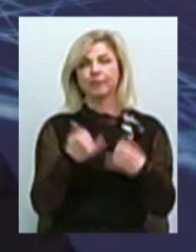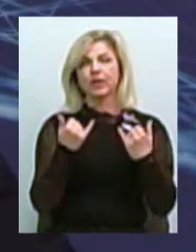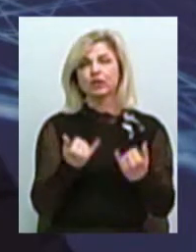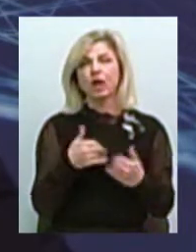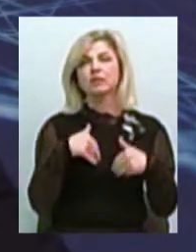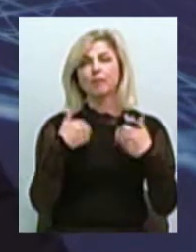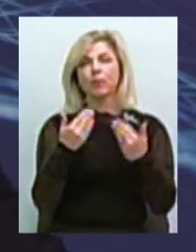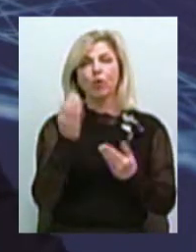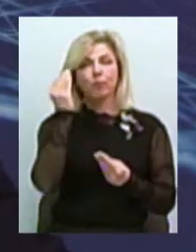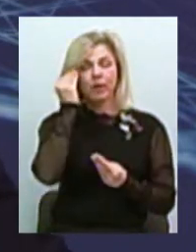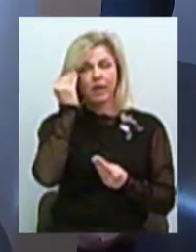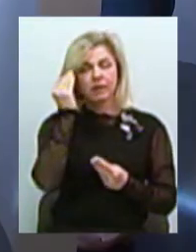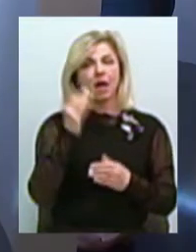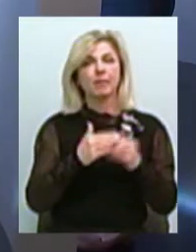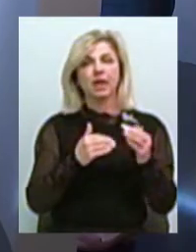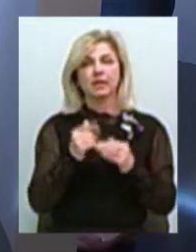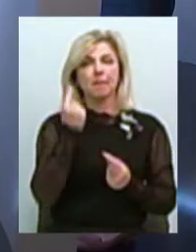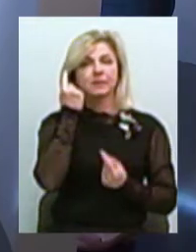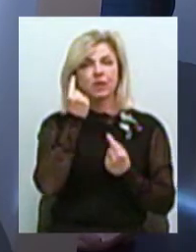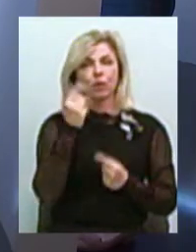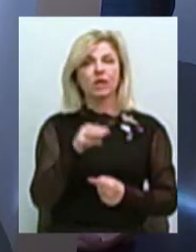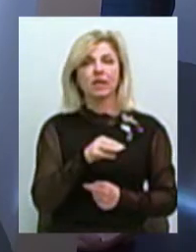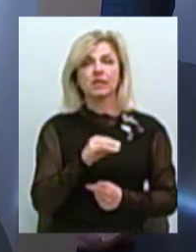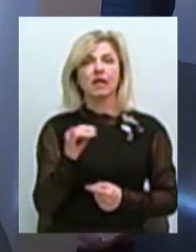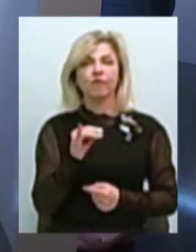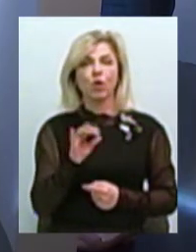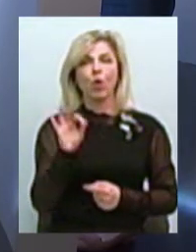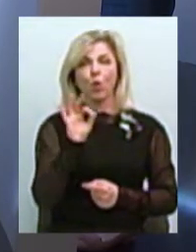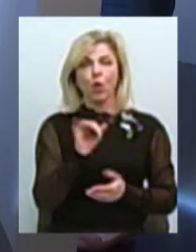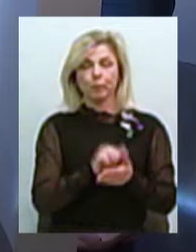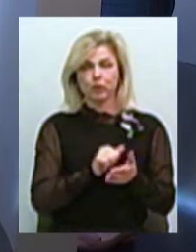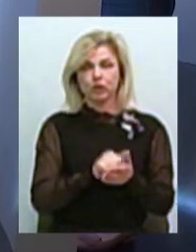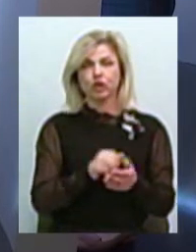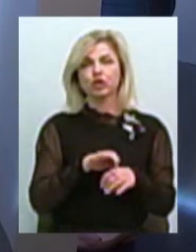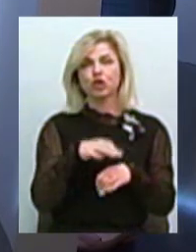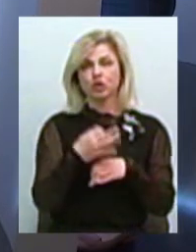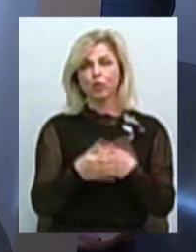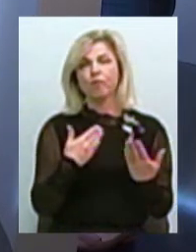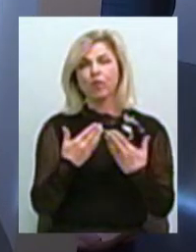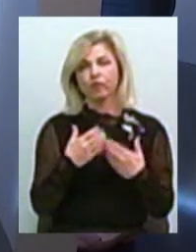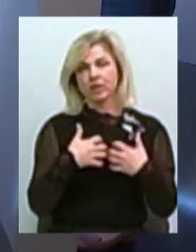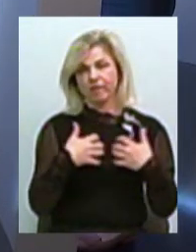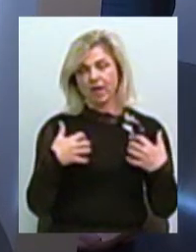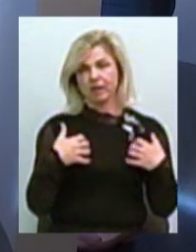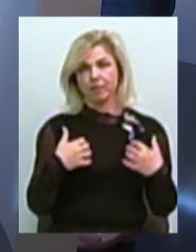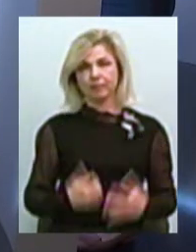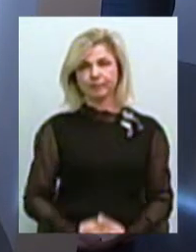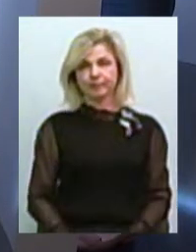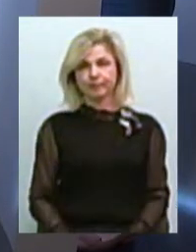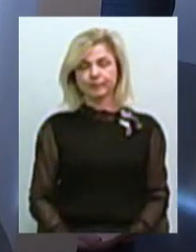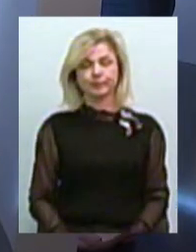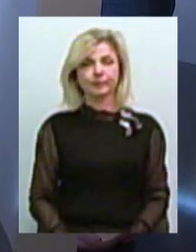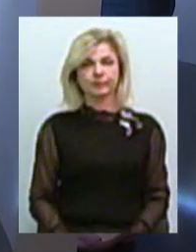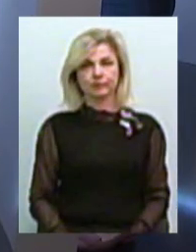думку практичного психолога Тетяни Іванової щодо причин жорстокого поводження з тваринами. Будь ласка.